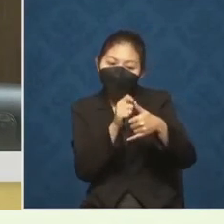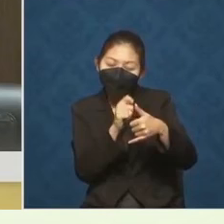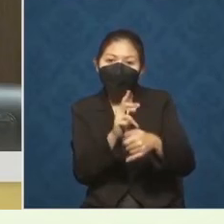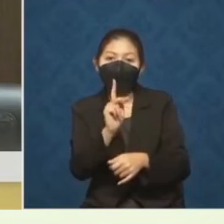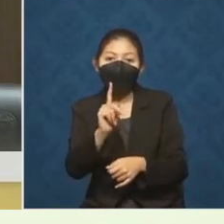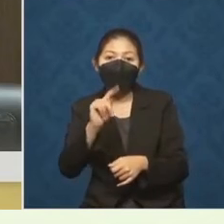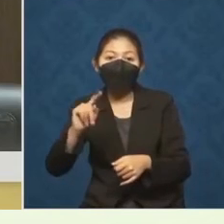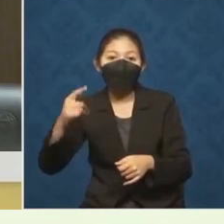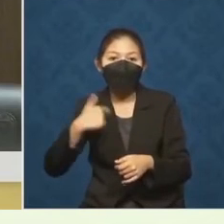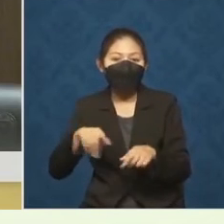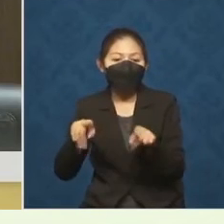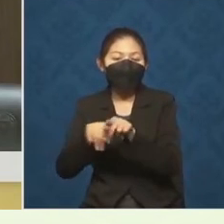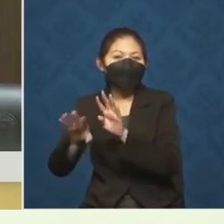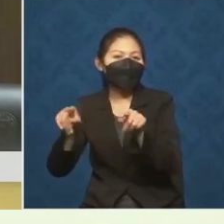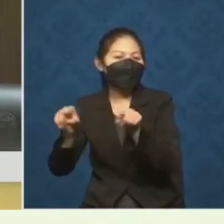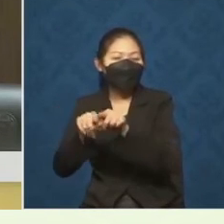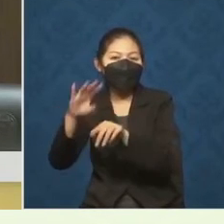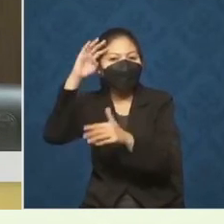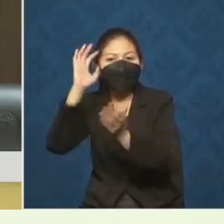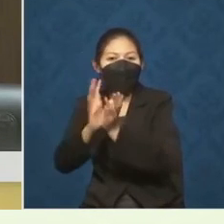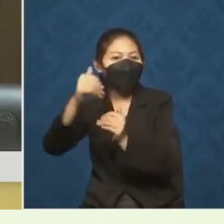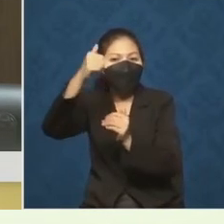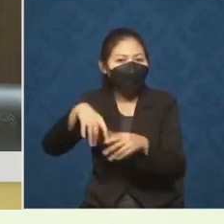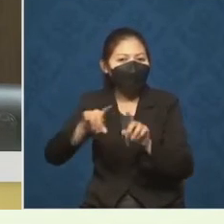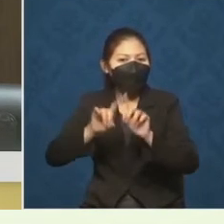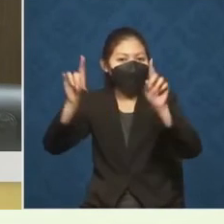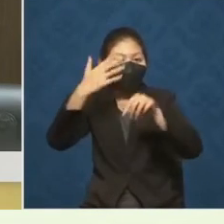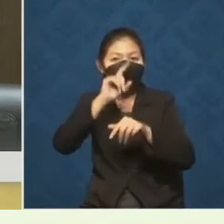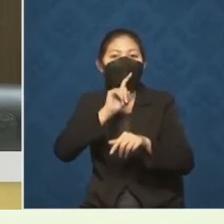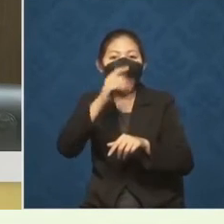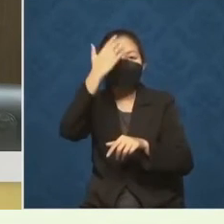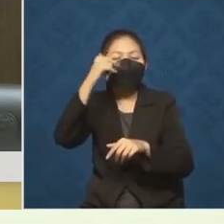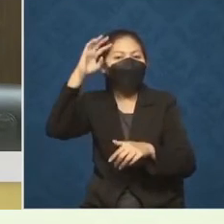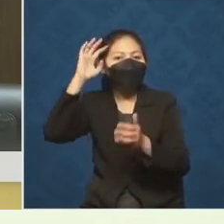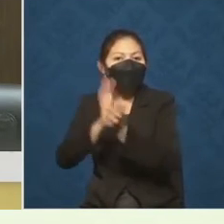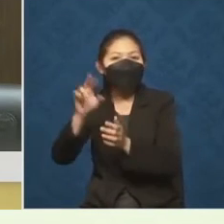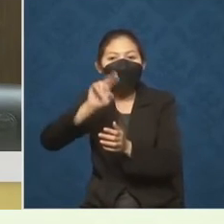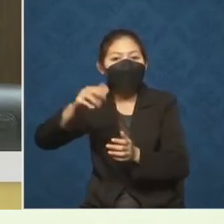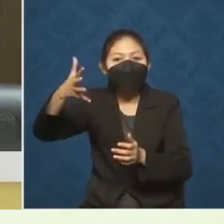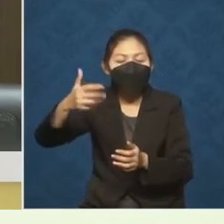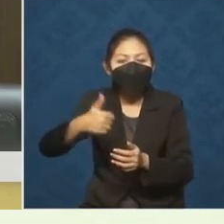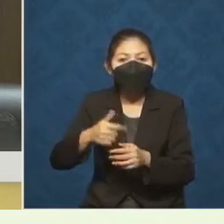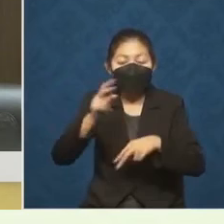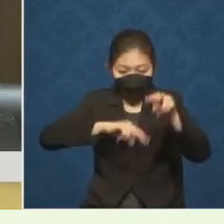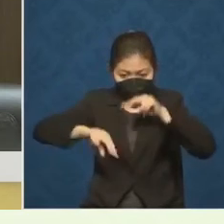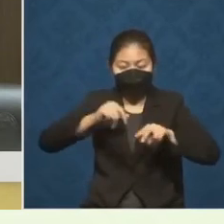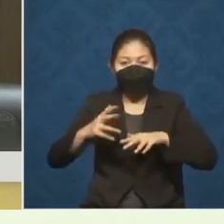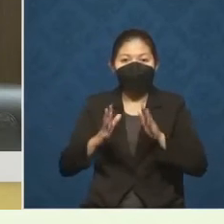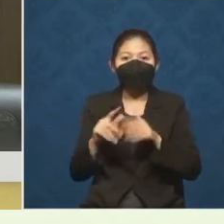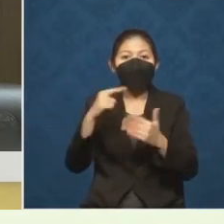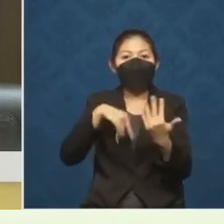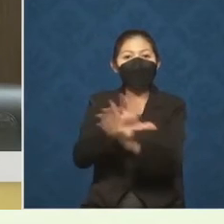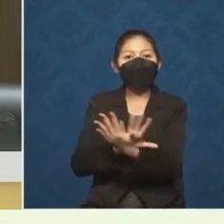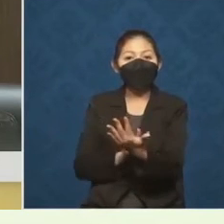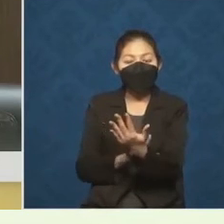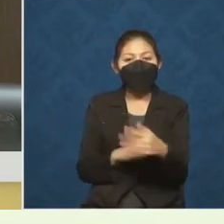ได้นะครับแล้วทำไมไม่ใช้ตำรวจตอนนี้งบประมาณในการบริหารประเทศเกี่ยวกับบุคลากรเนี่ยนะก็มีเป็นจ